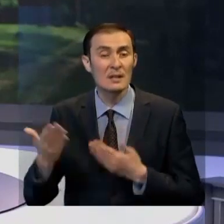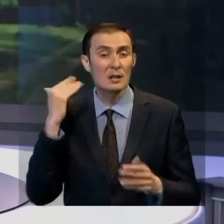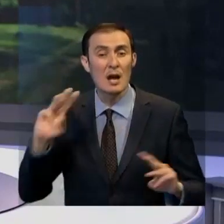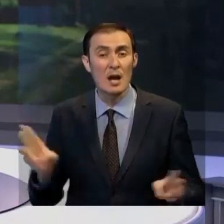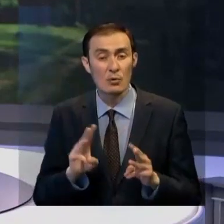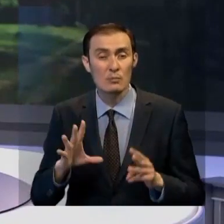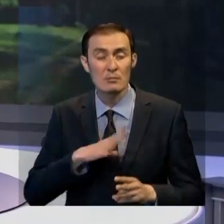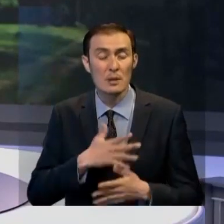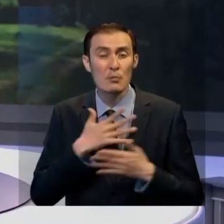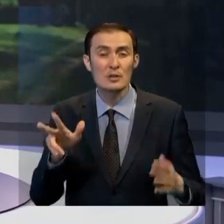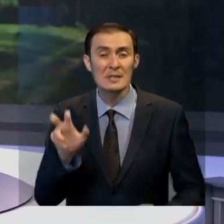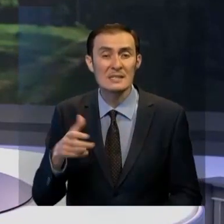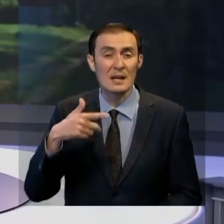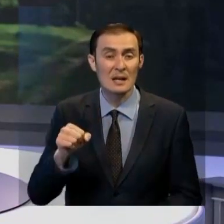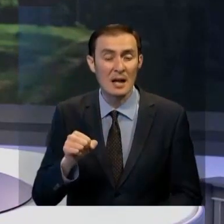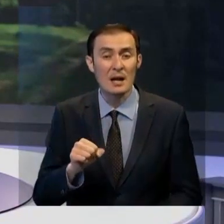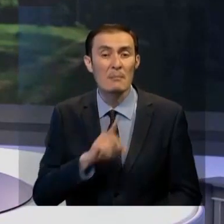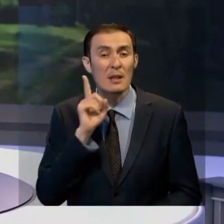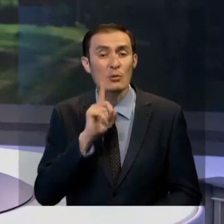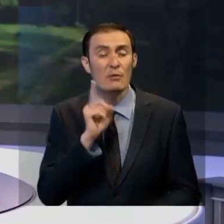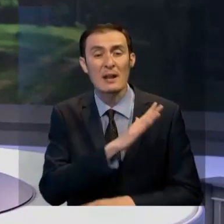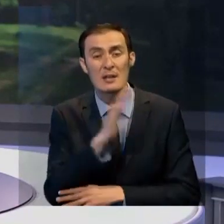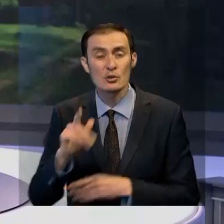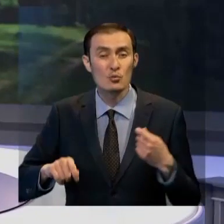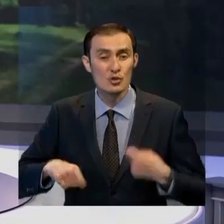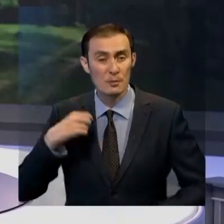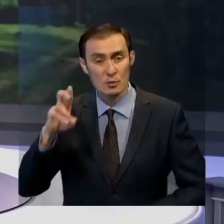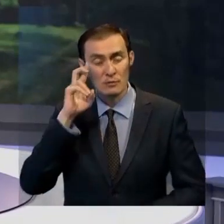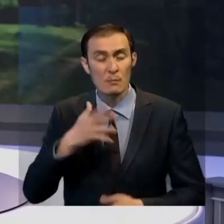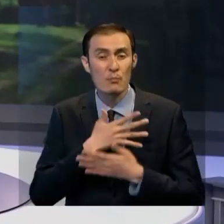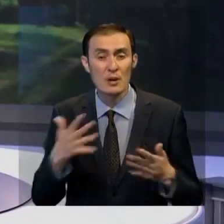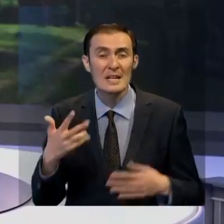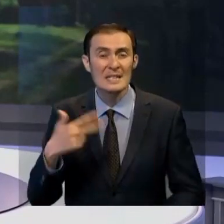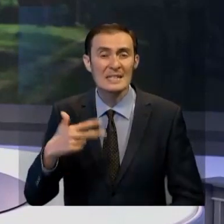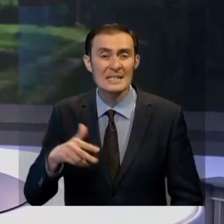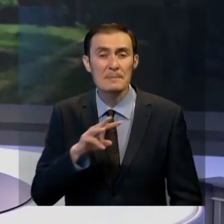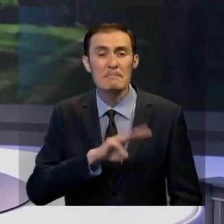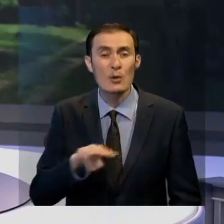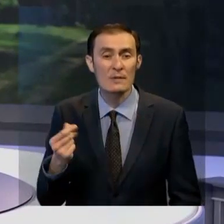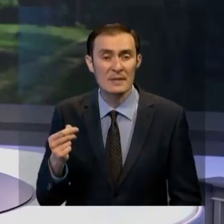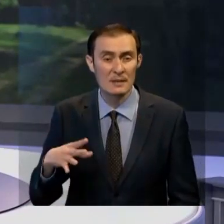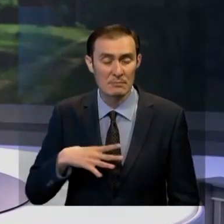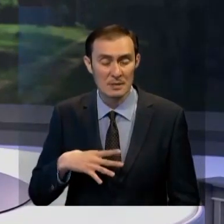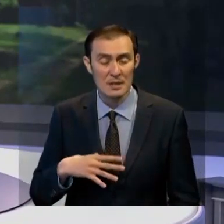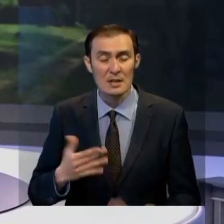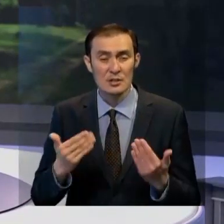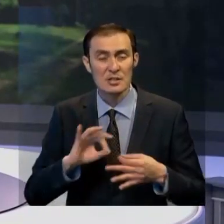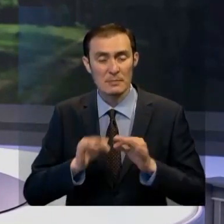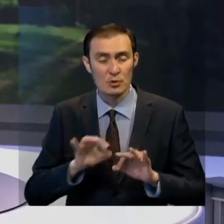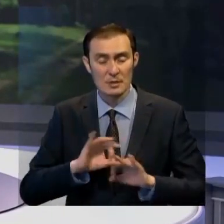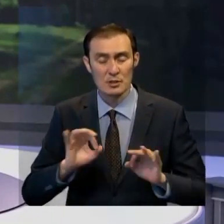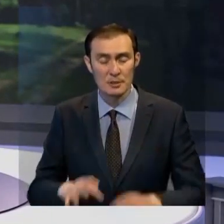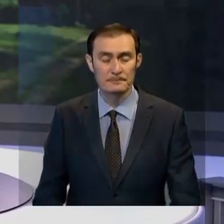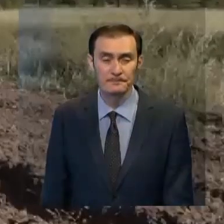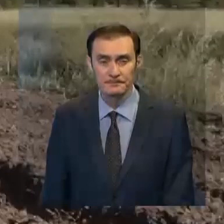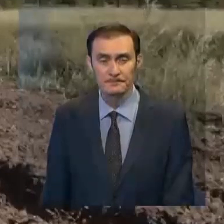огонь охватил свыше 300 гектаров молодого леса. Ущерб государству превысил более 30 миллионов тенге. Ербол Абишев продолжит.